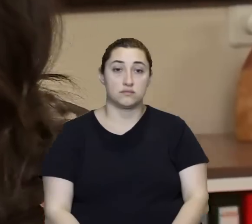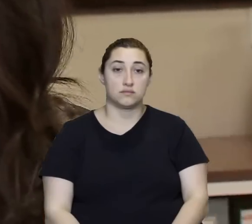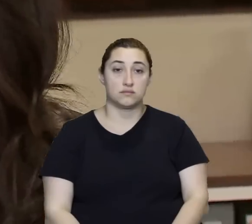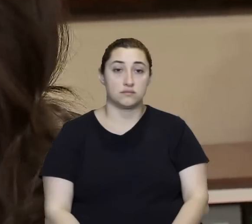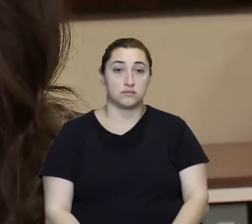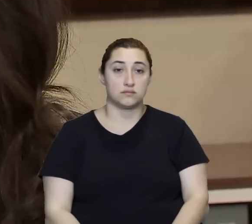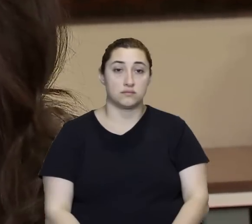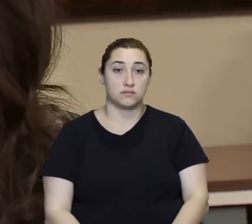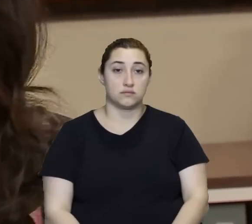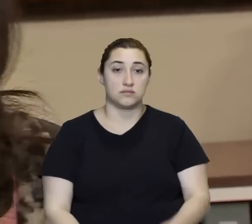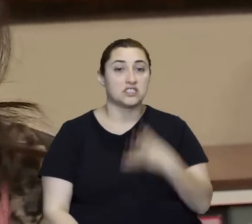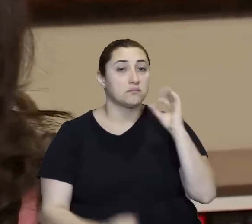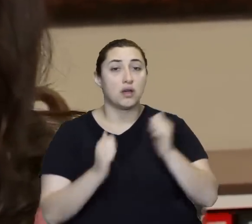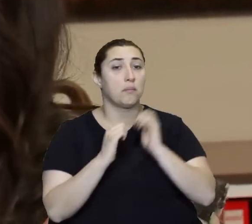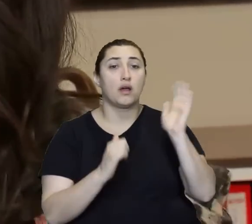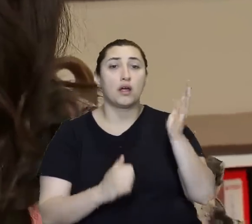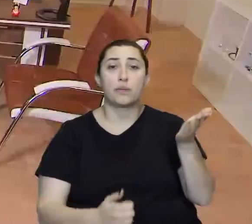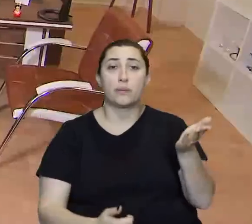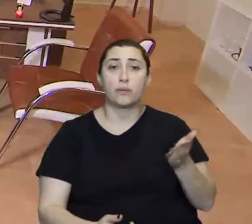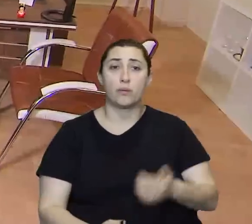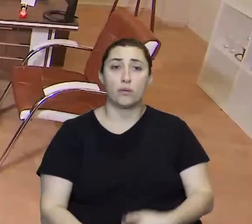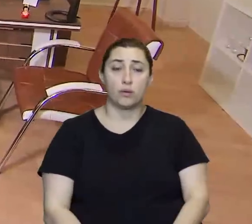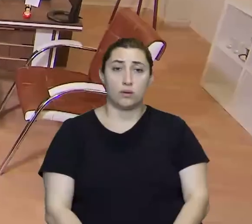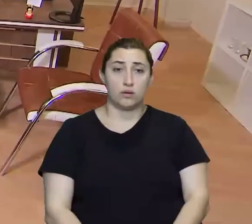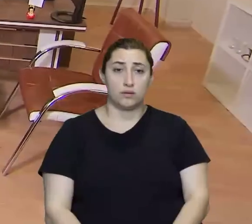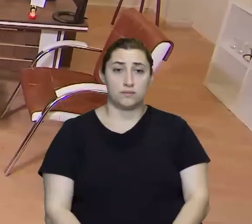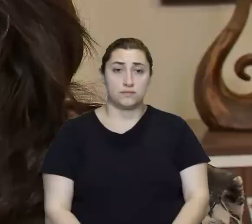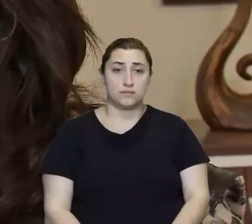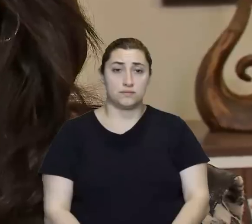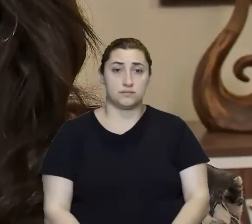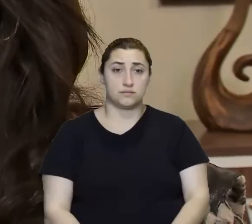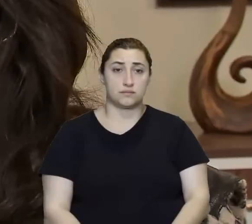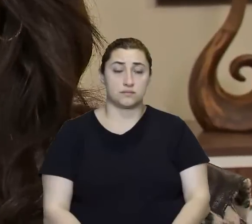aldı. Kimle gidiyor o zaman bu?